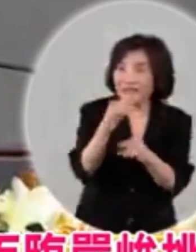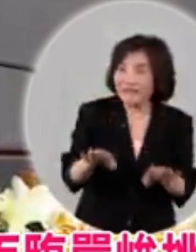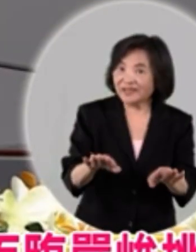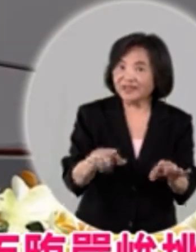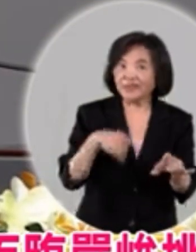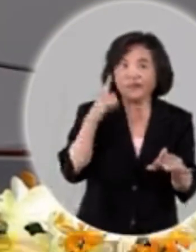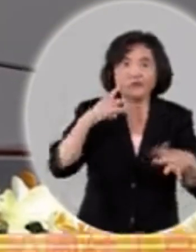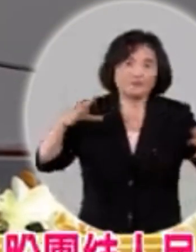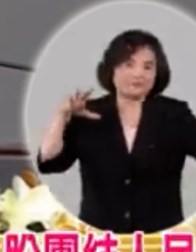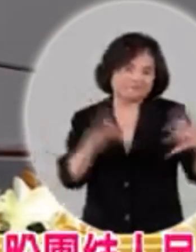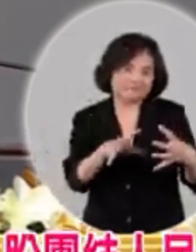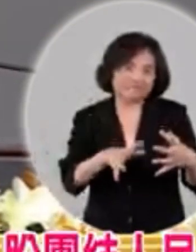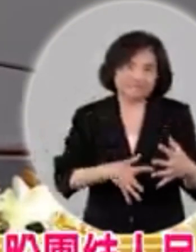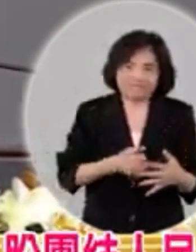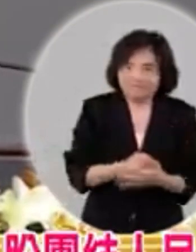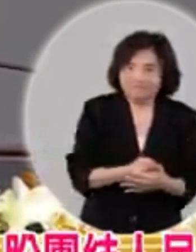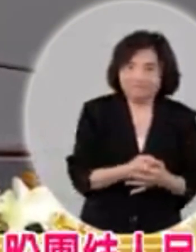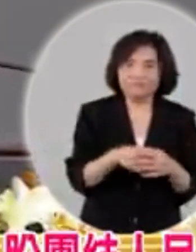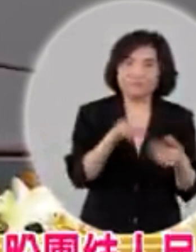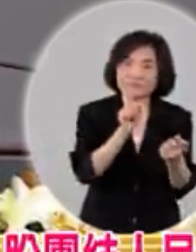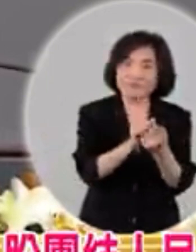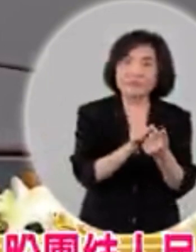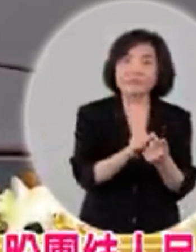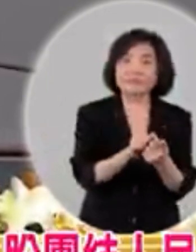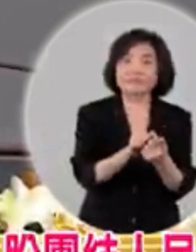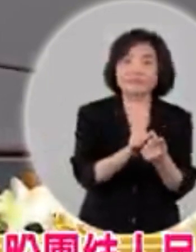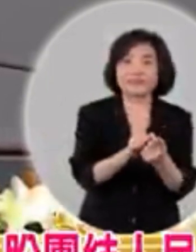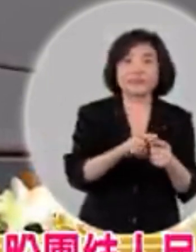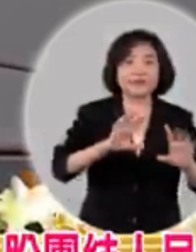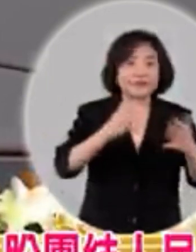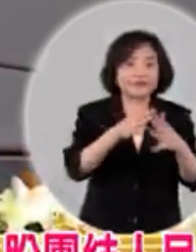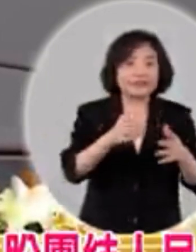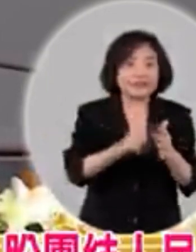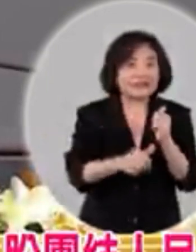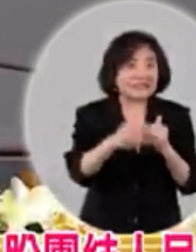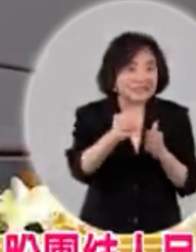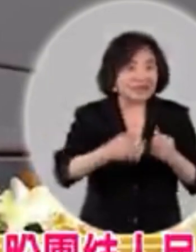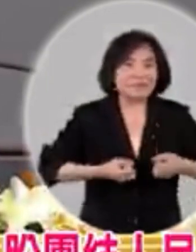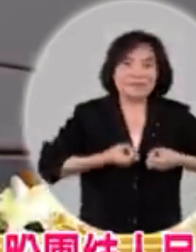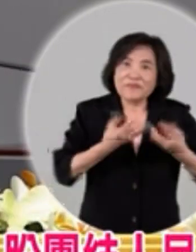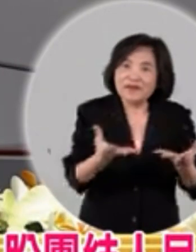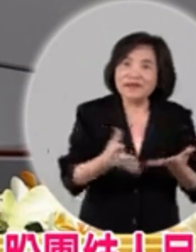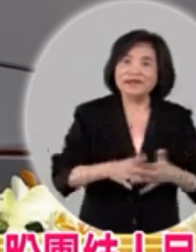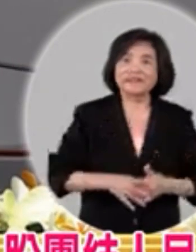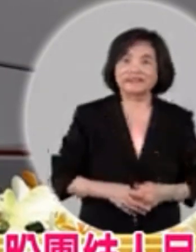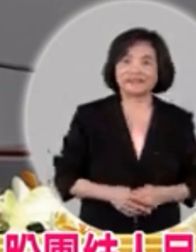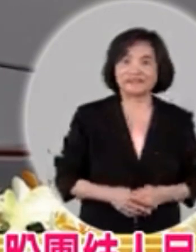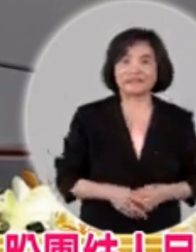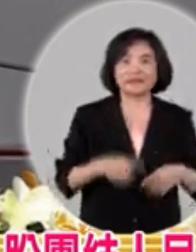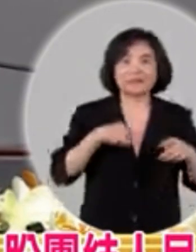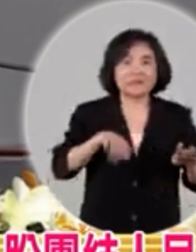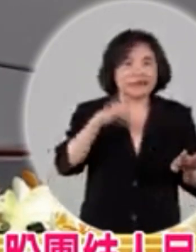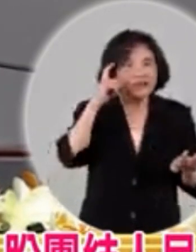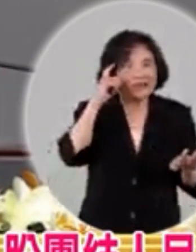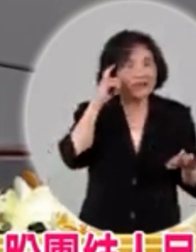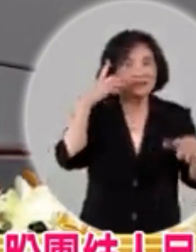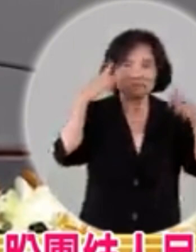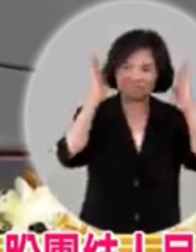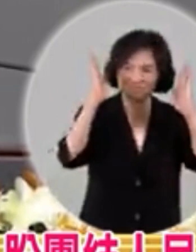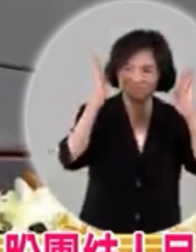聚在一起庆祝我们国家的生日。我们抱着庄严的心